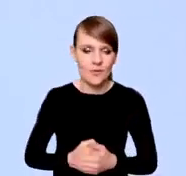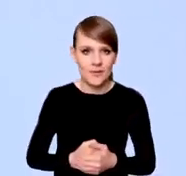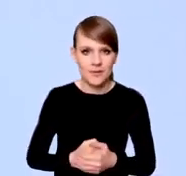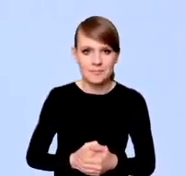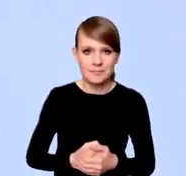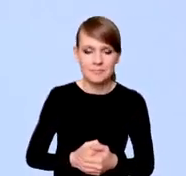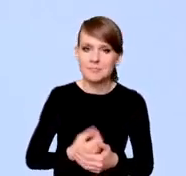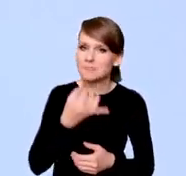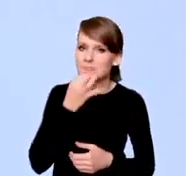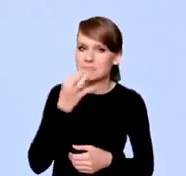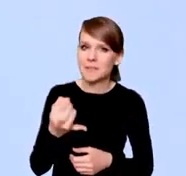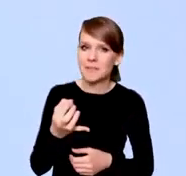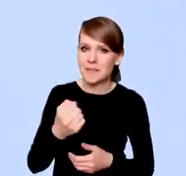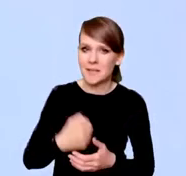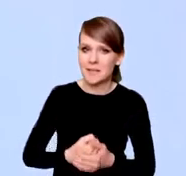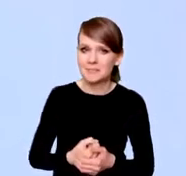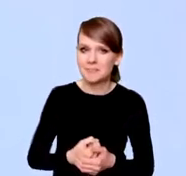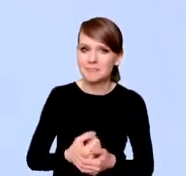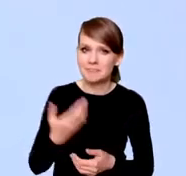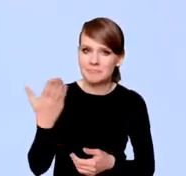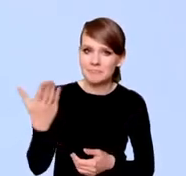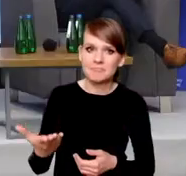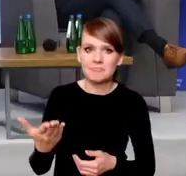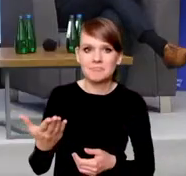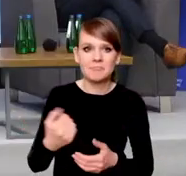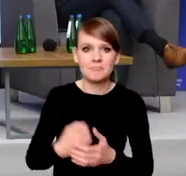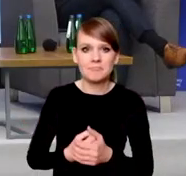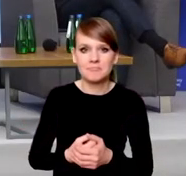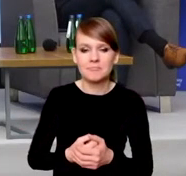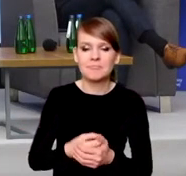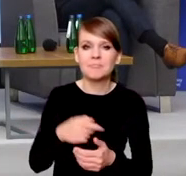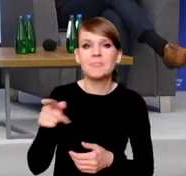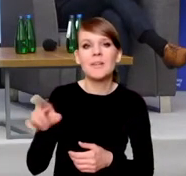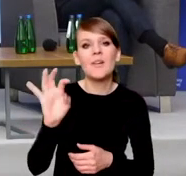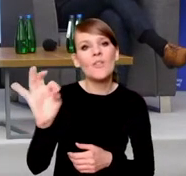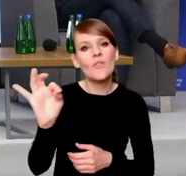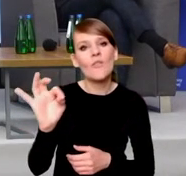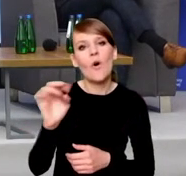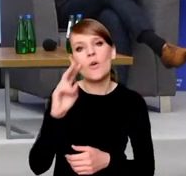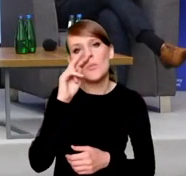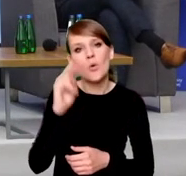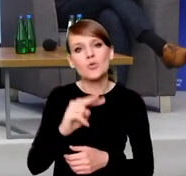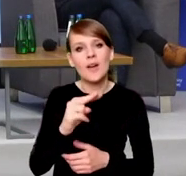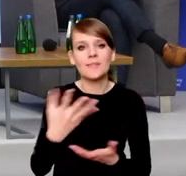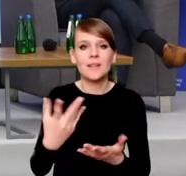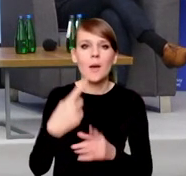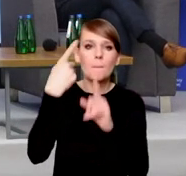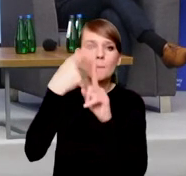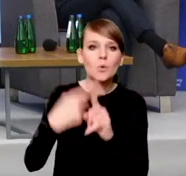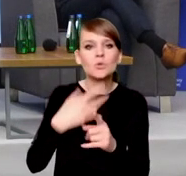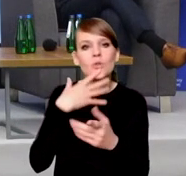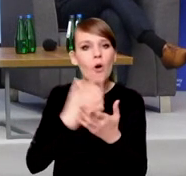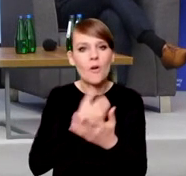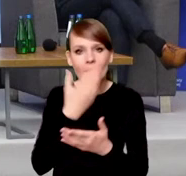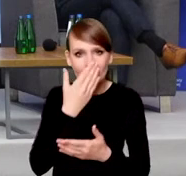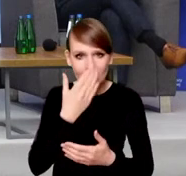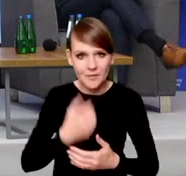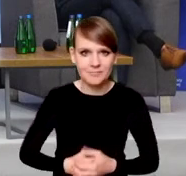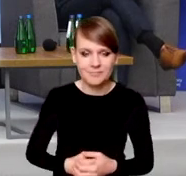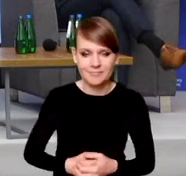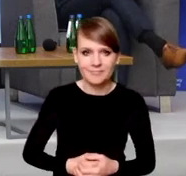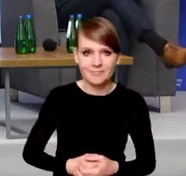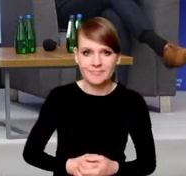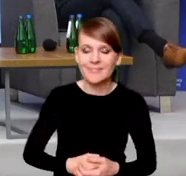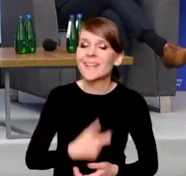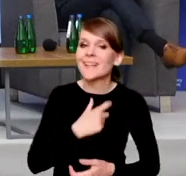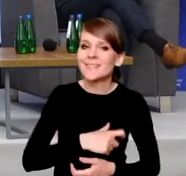pan tę sprawę widzi, tych korzyści? Bardzo serdecznie dziękuję. Ja